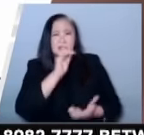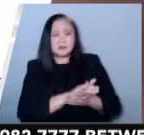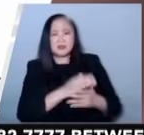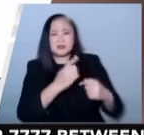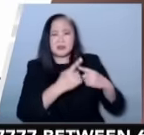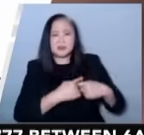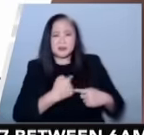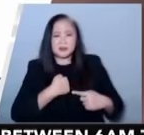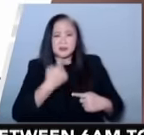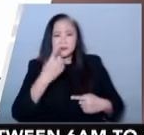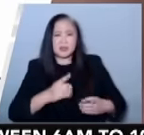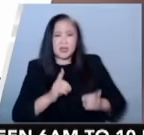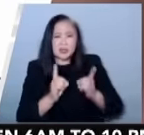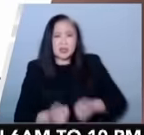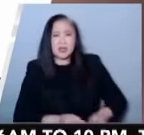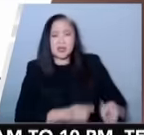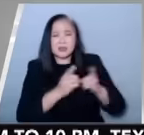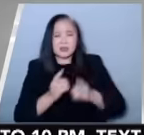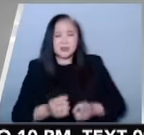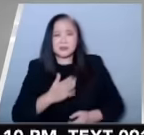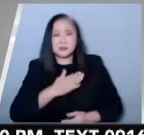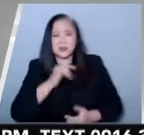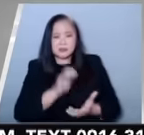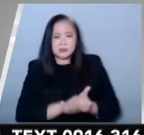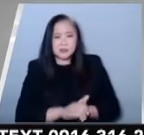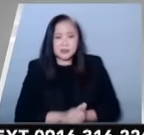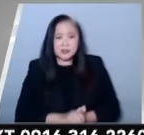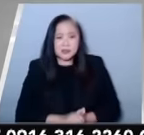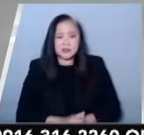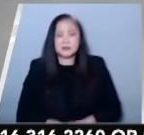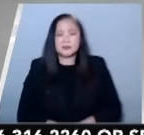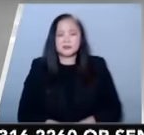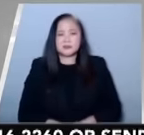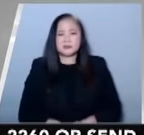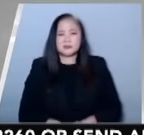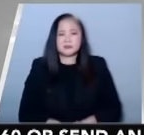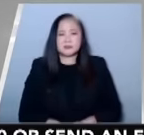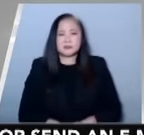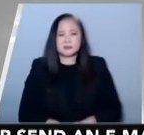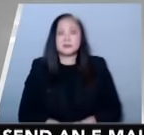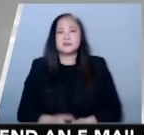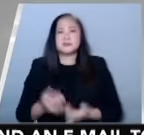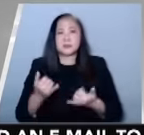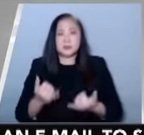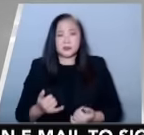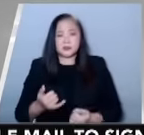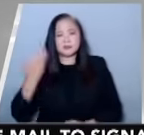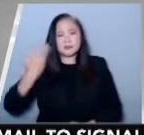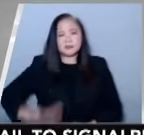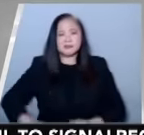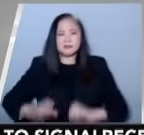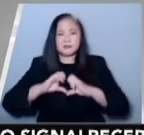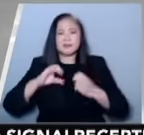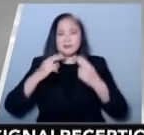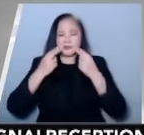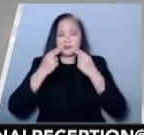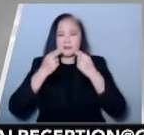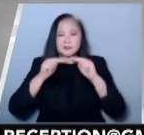saka na po nag-aaral pa. Ito ang unang balita, Nico Wahe, para sa GMA Integrated